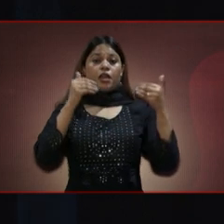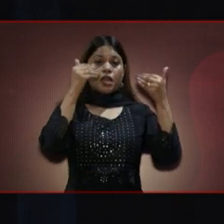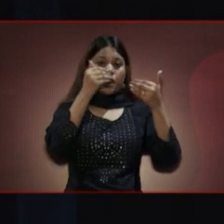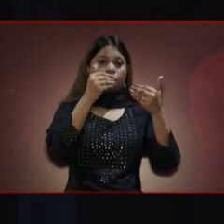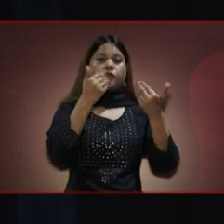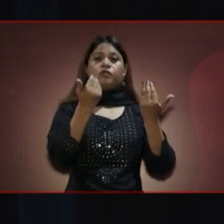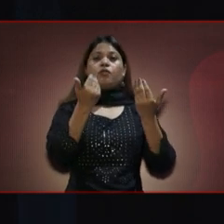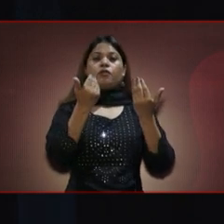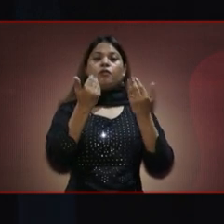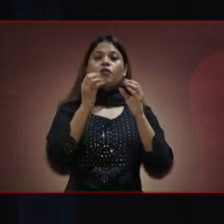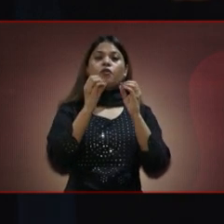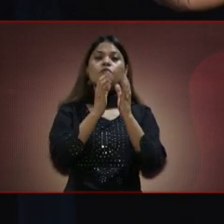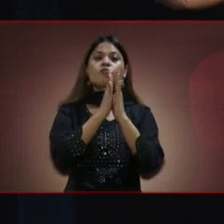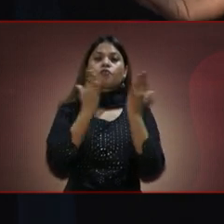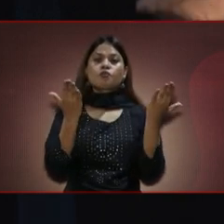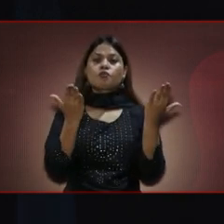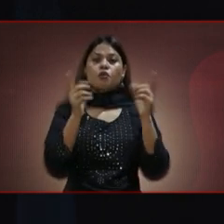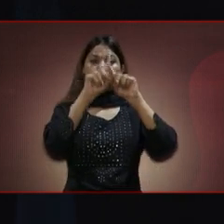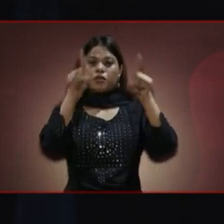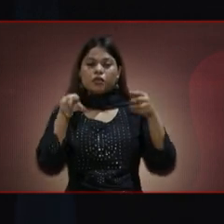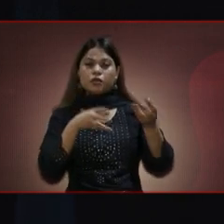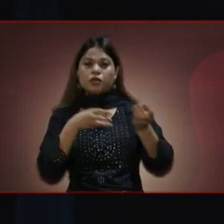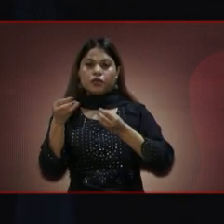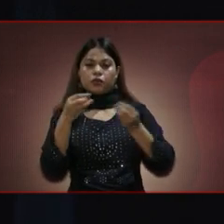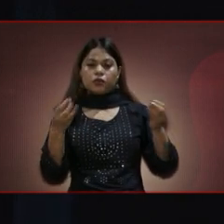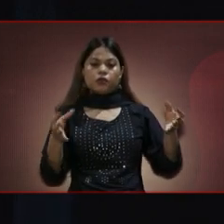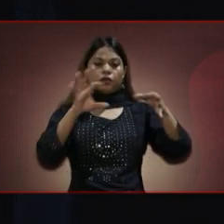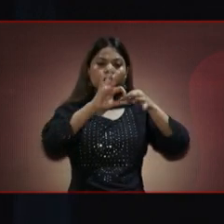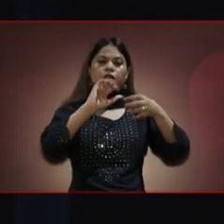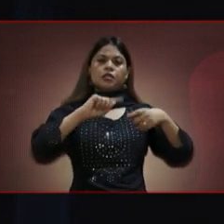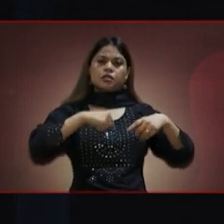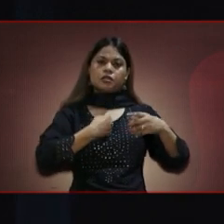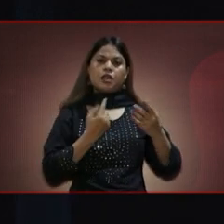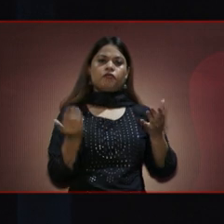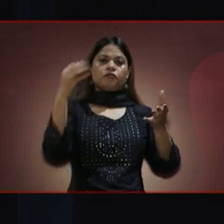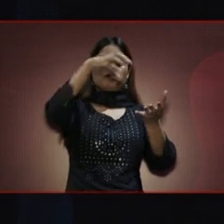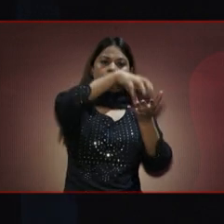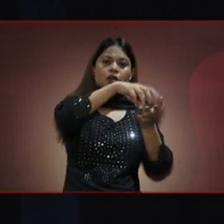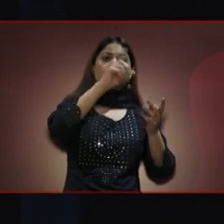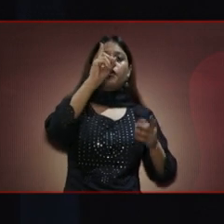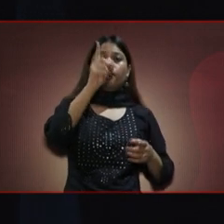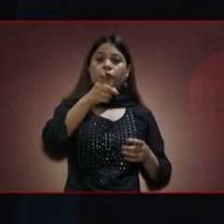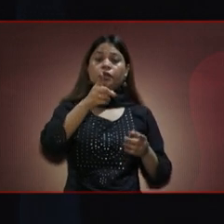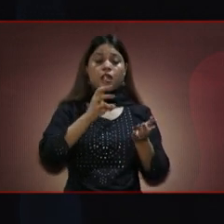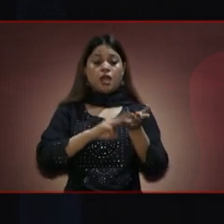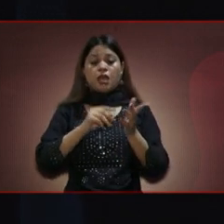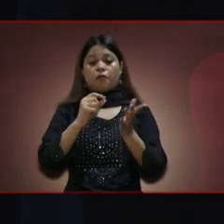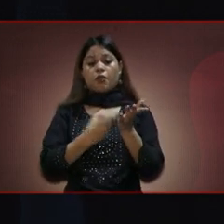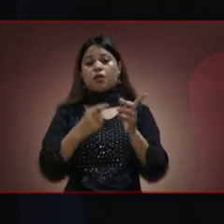करके अपना बुक अवेलेबिलिटी करेगा, अमेजोन की इसकी उनकी विषय है। हमारा लेकिन एक कंडीशन, MRP बढ़नी नहीं